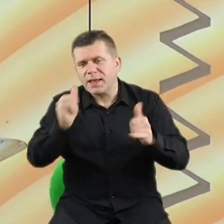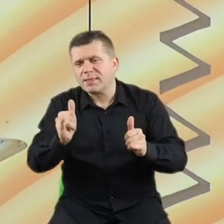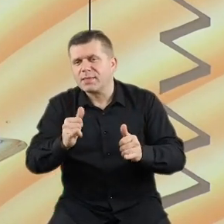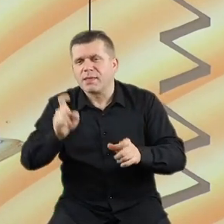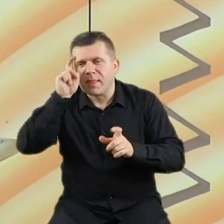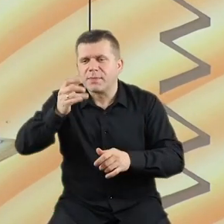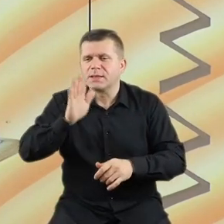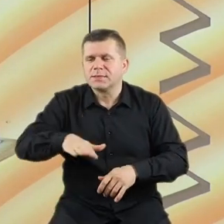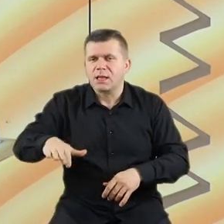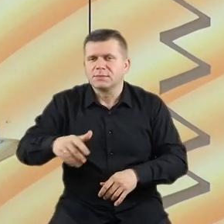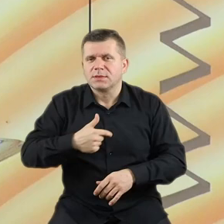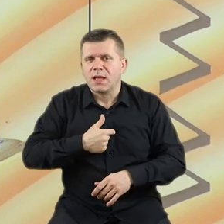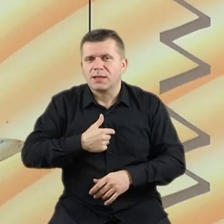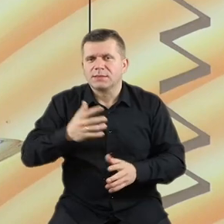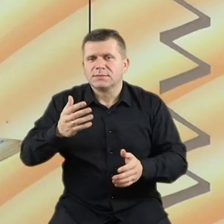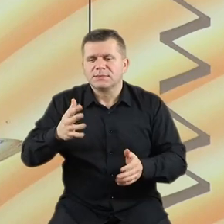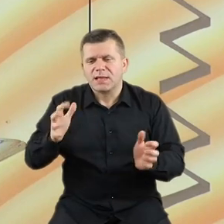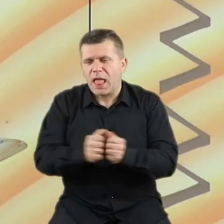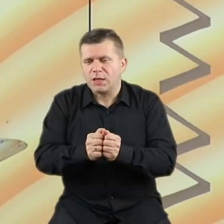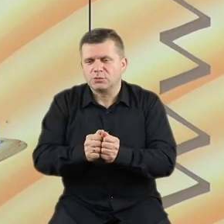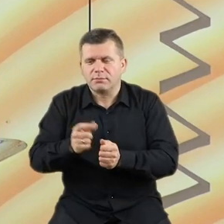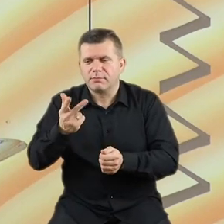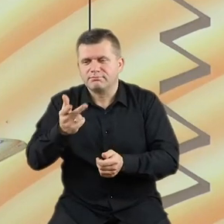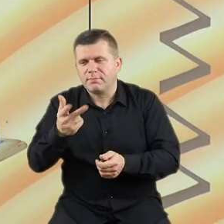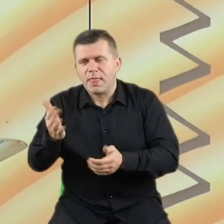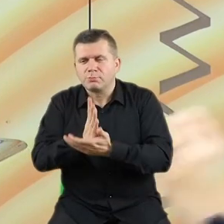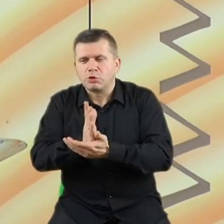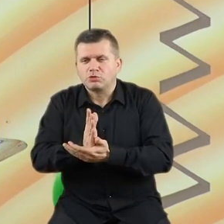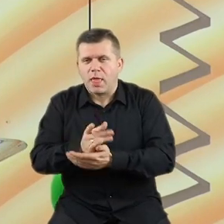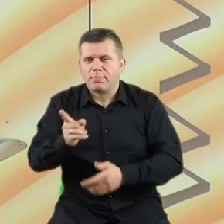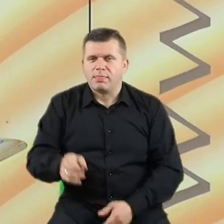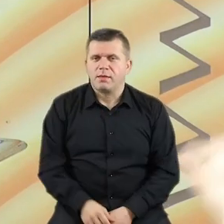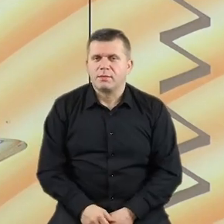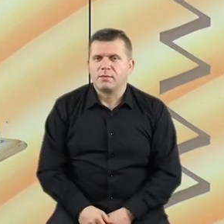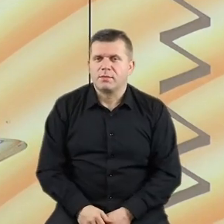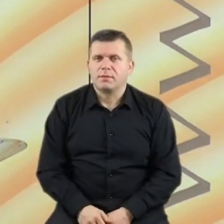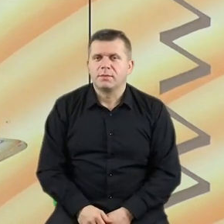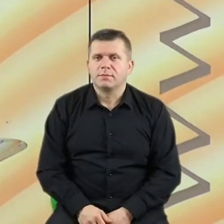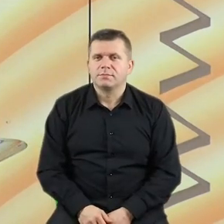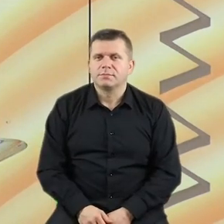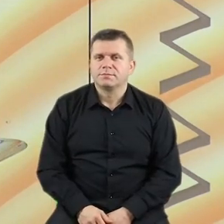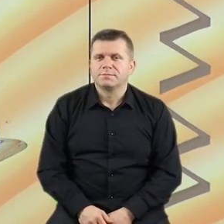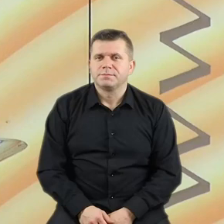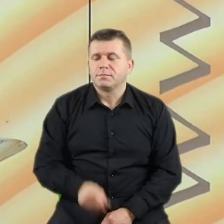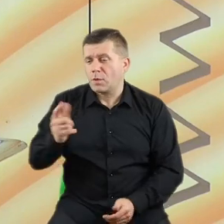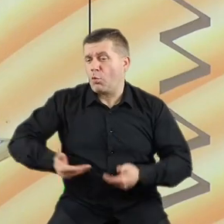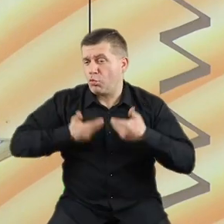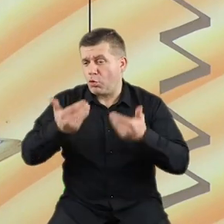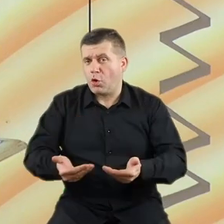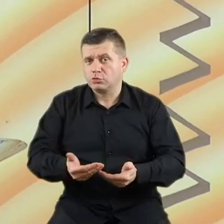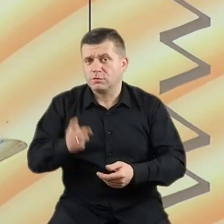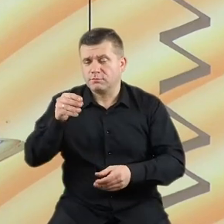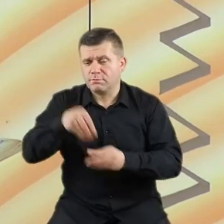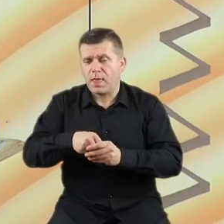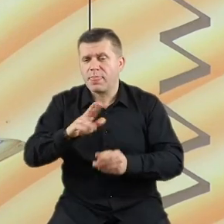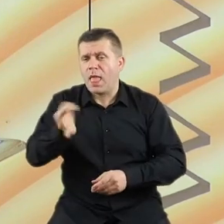dziecka niemieckiego, no to znalazłam nieprzeciętne. Oczywiście ta nieprzeciętność nie jest jego zasługą, bo po prostu urodził się w